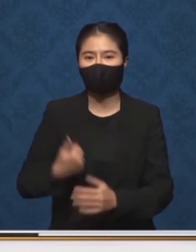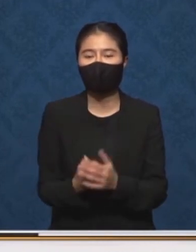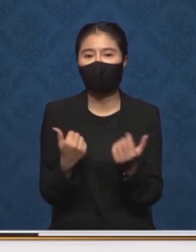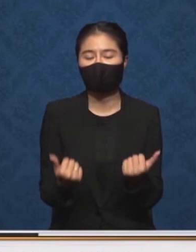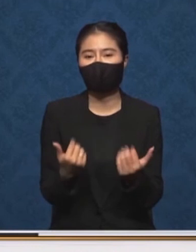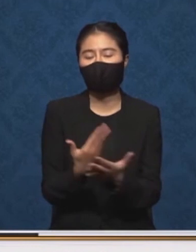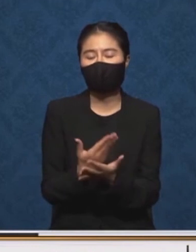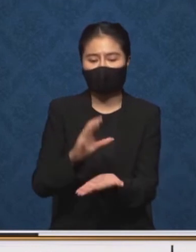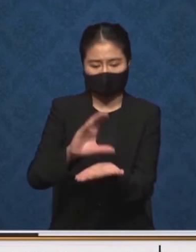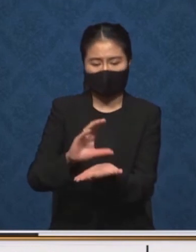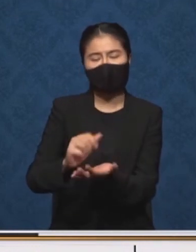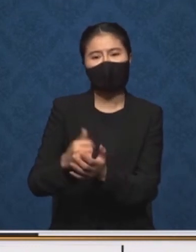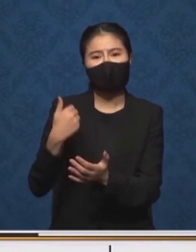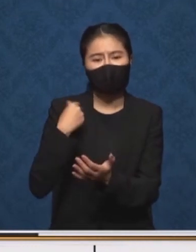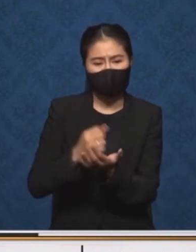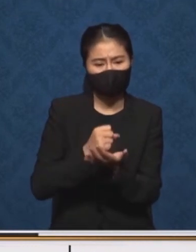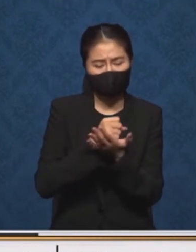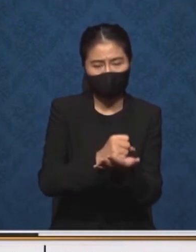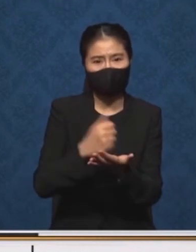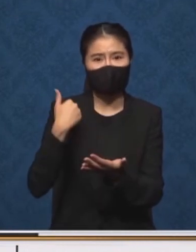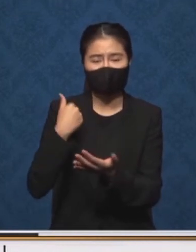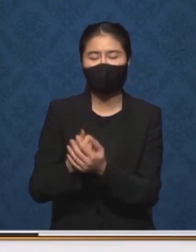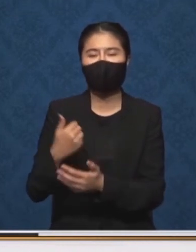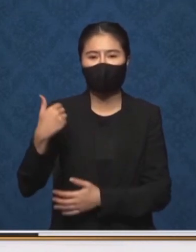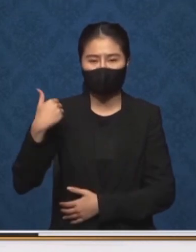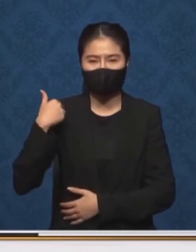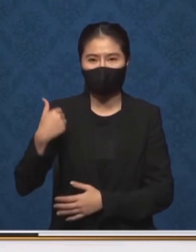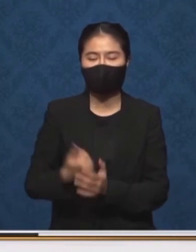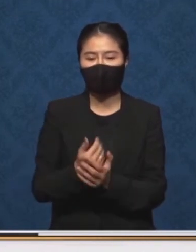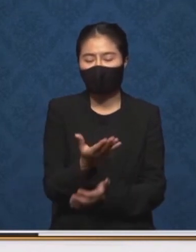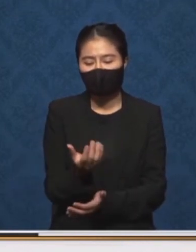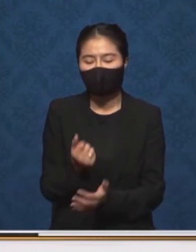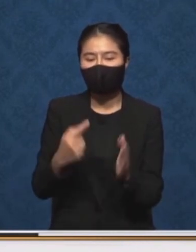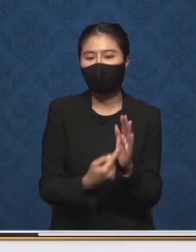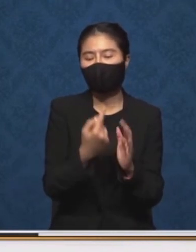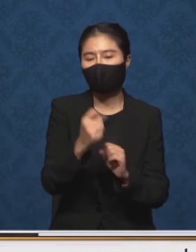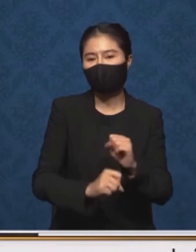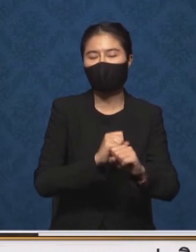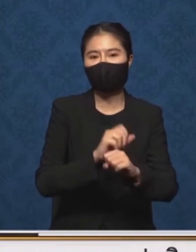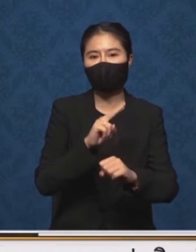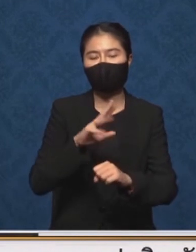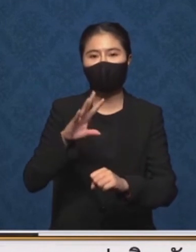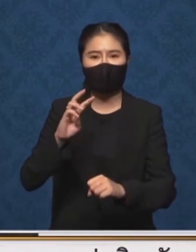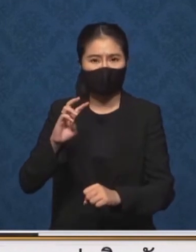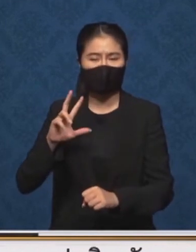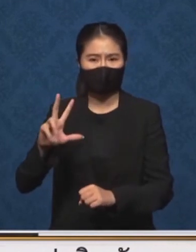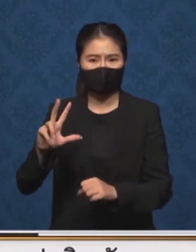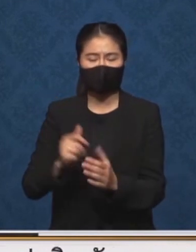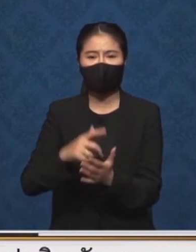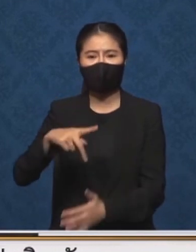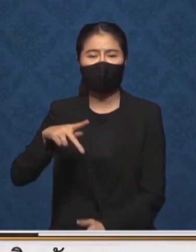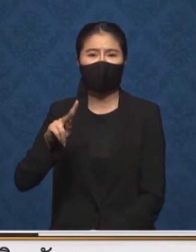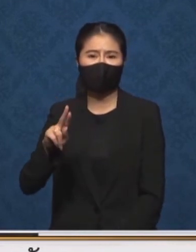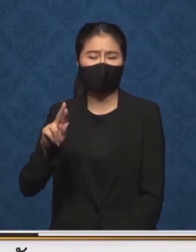เวลานี้มีเงินไหม มีเยิมครั้งแรกตแต่ปี 2,963 ออกพระราชกำหนดพระรา